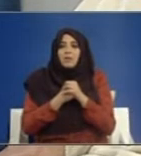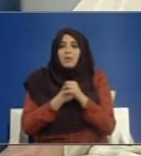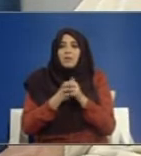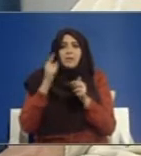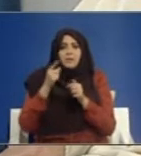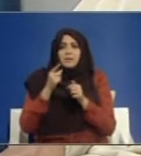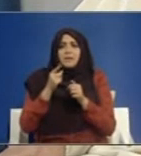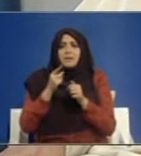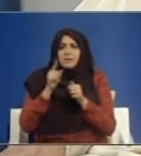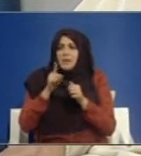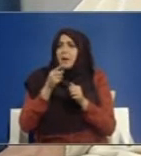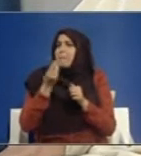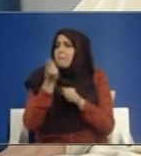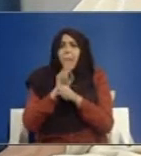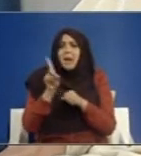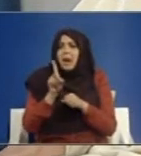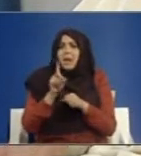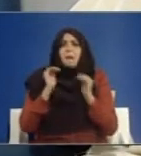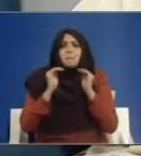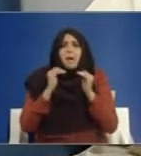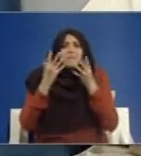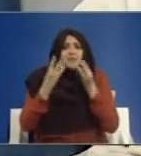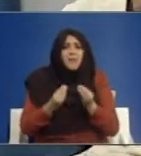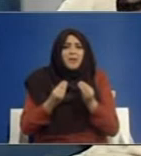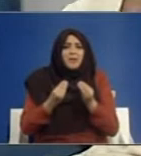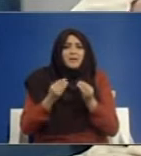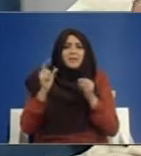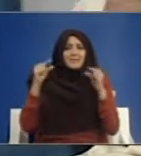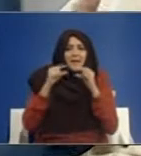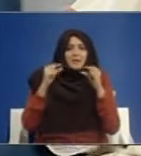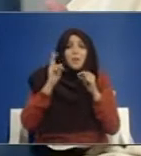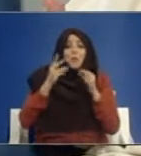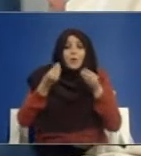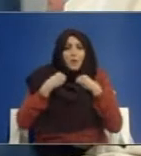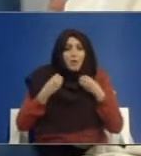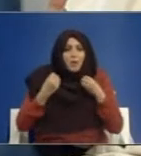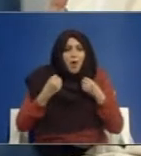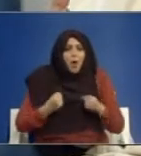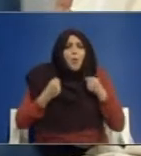به وإن كان ضعيفا. طيب، لأنه يشجع على فعل الطاعات.